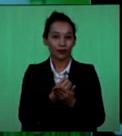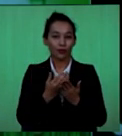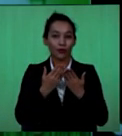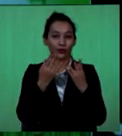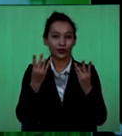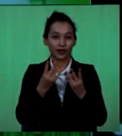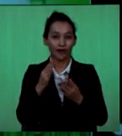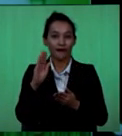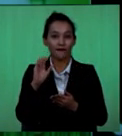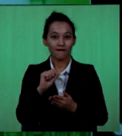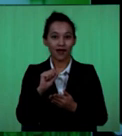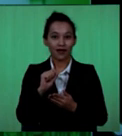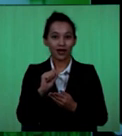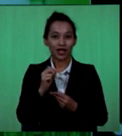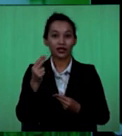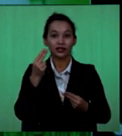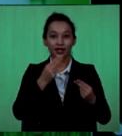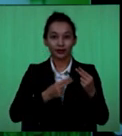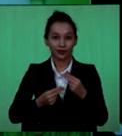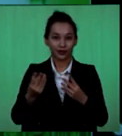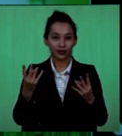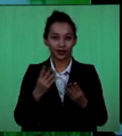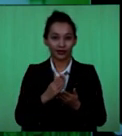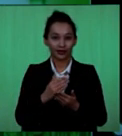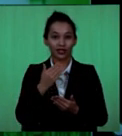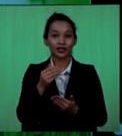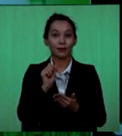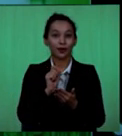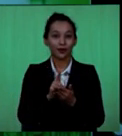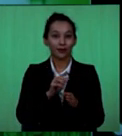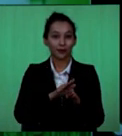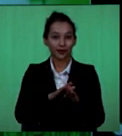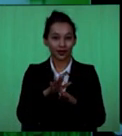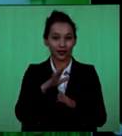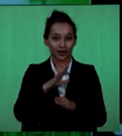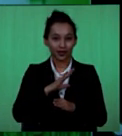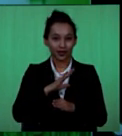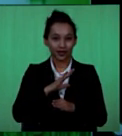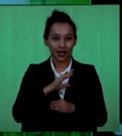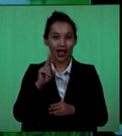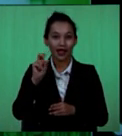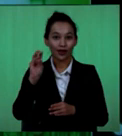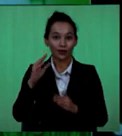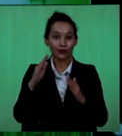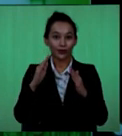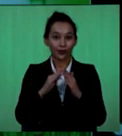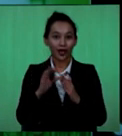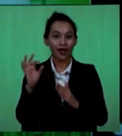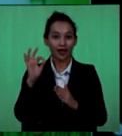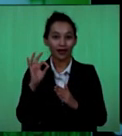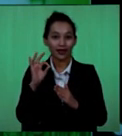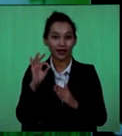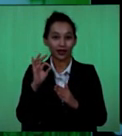va uni rasmini chizishingiz kerak edi. Siz bu vazifani bajardingizmi? She'rdan qaldirg'ochni ini haqidagi misralarni